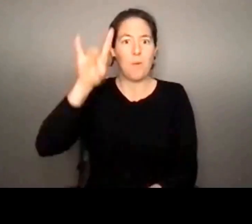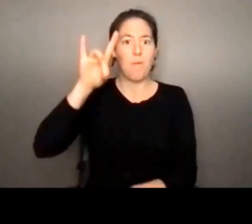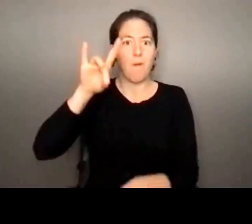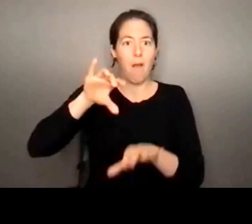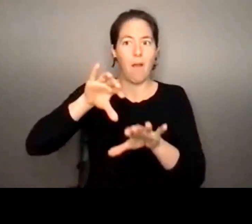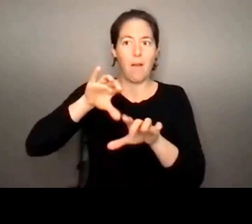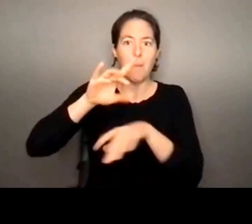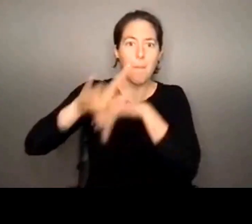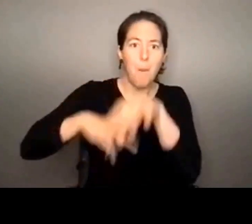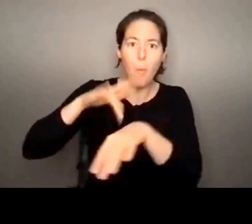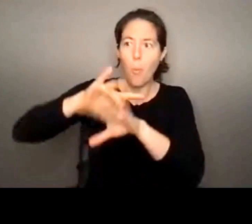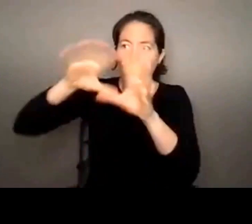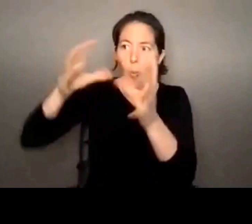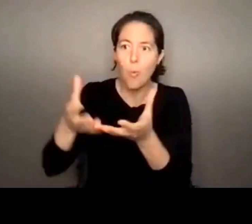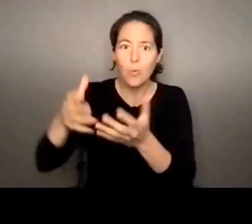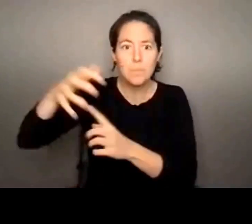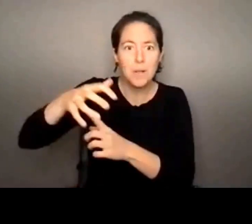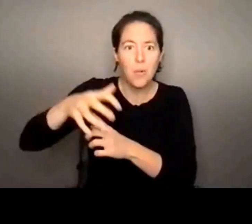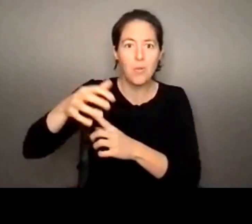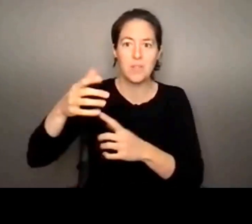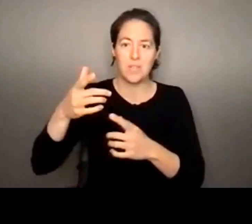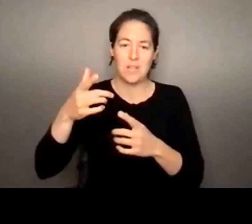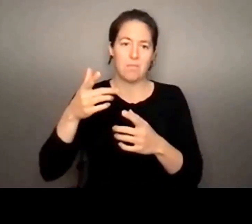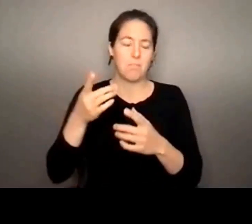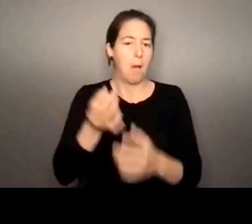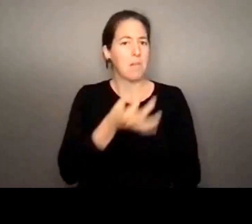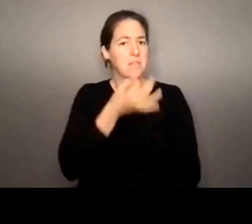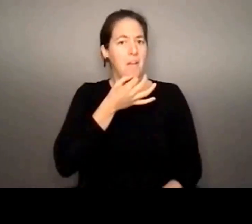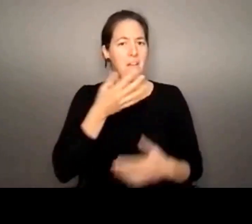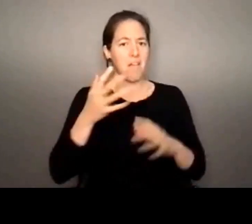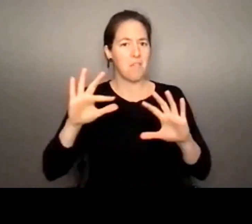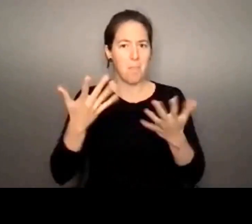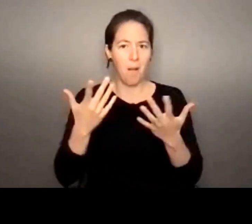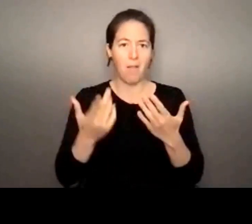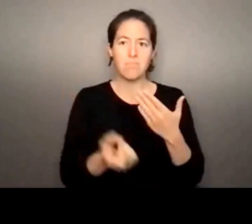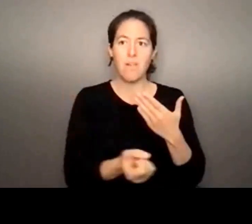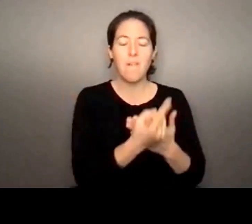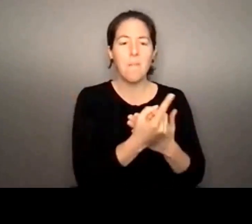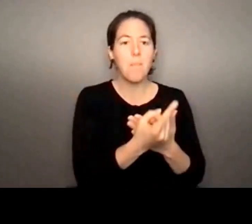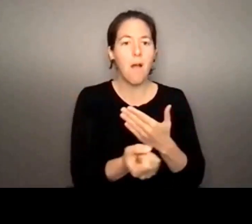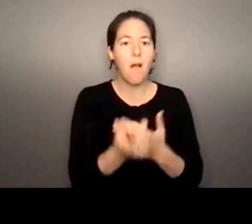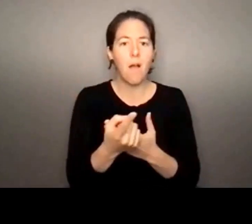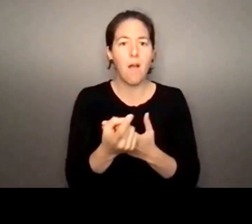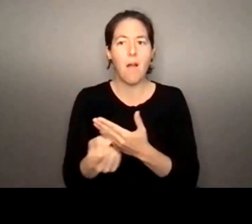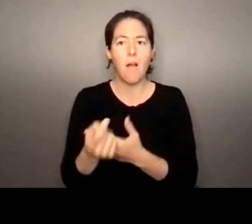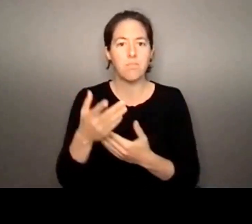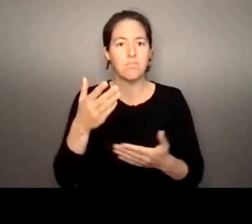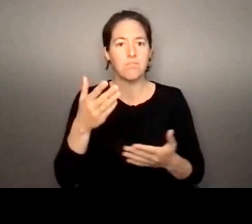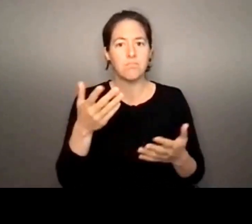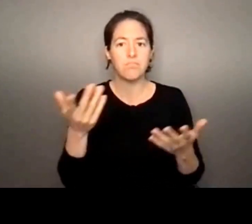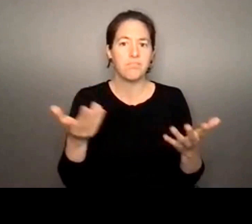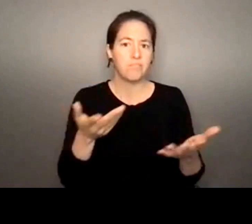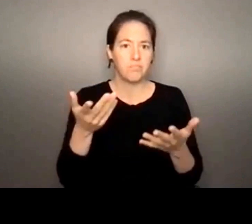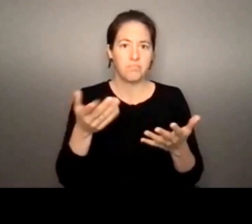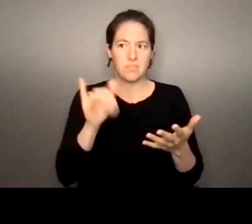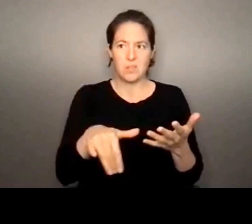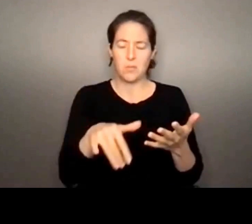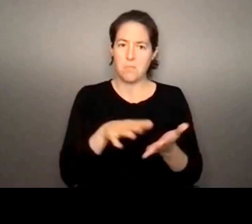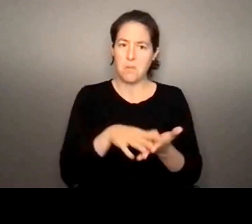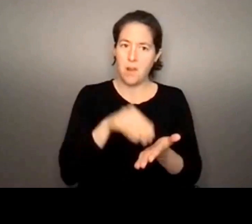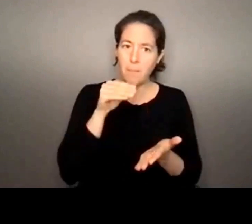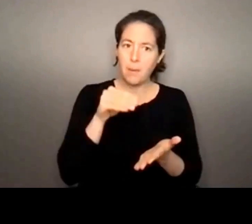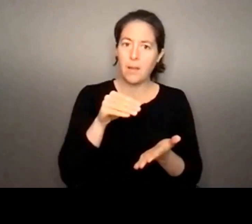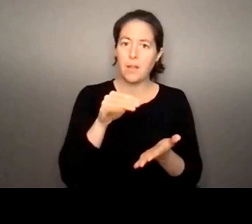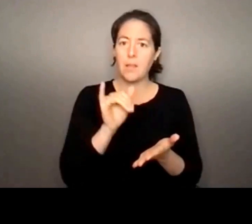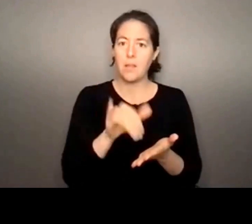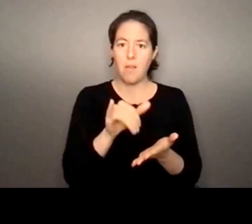mycologie par hasard à travers une série d'événements où c'est ça où j'ai appris en fait que parce que j'avais